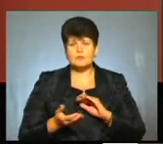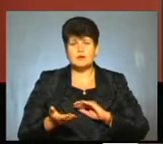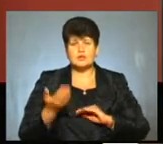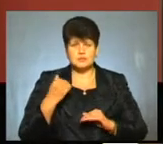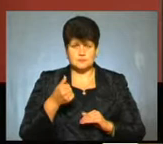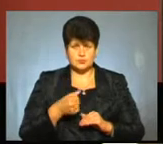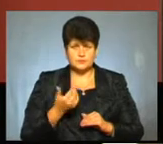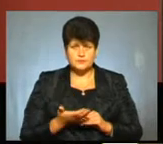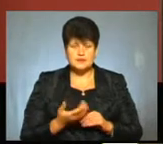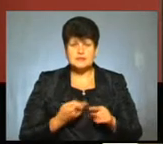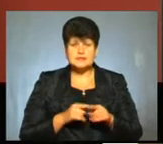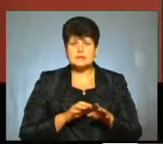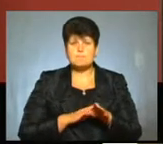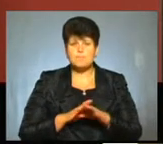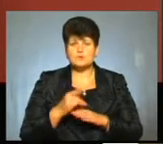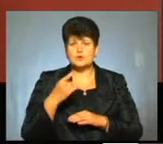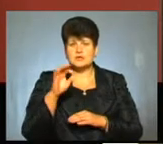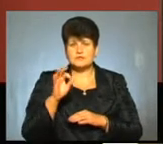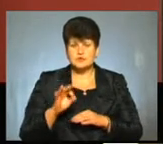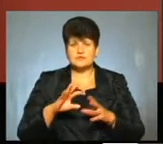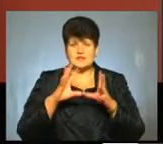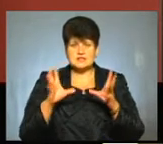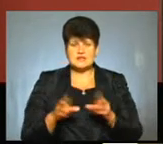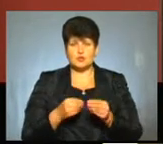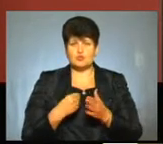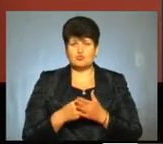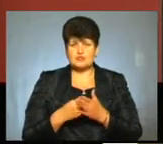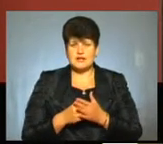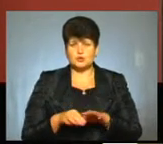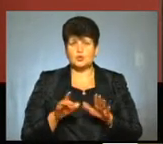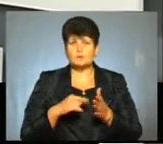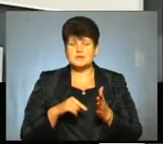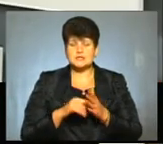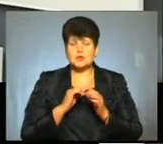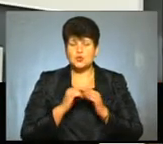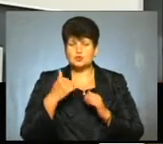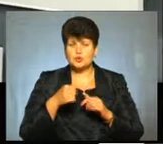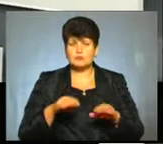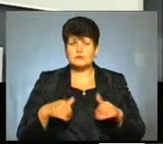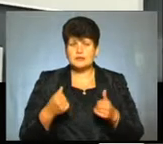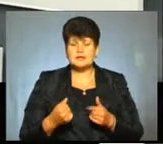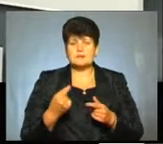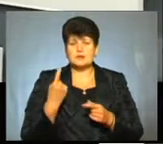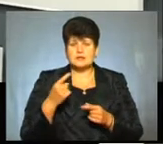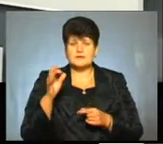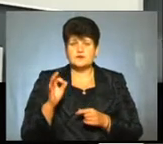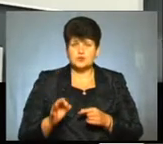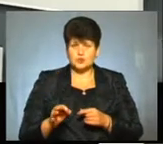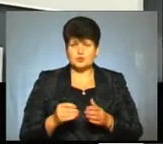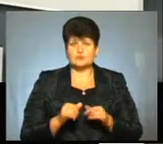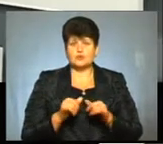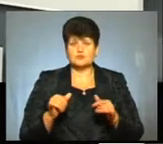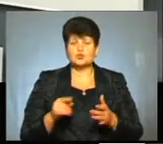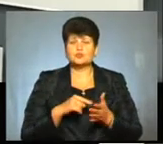ніж минулоріч, це повний 1% від загального бюджету міста. Кожного року ми даємо 1% від бюджету розвитку